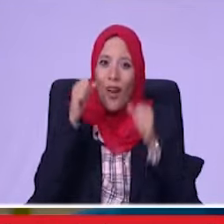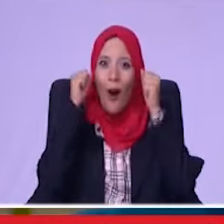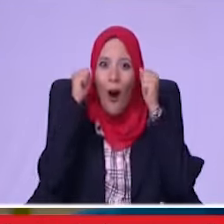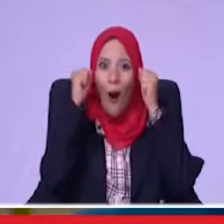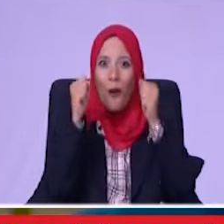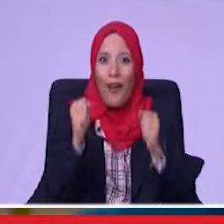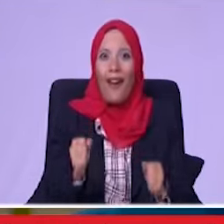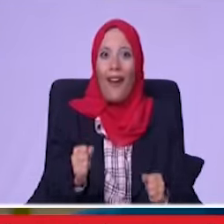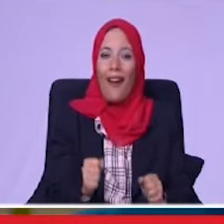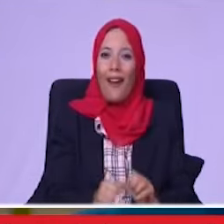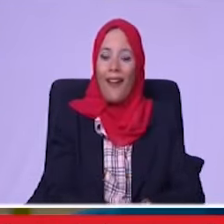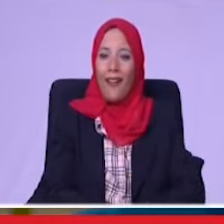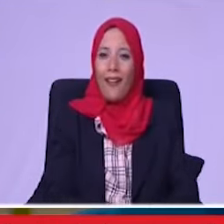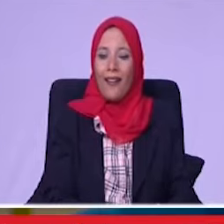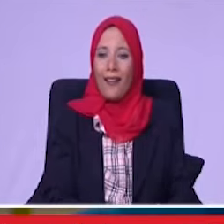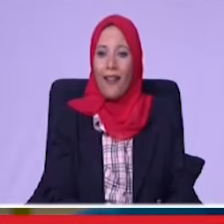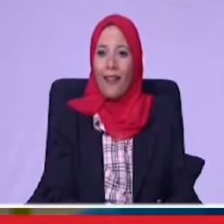العالمين،